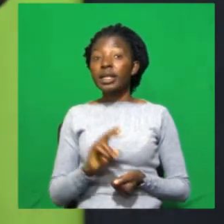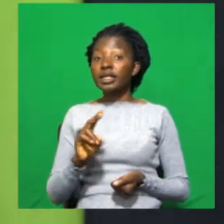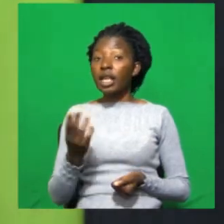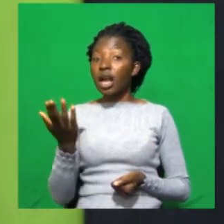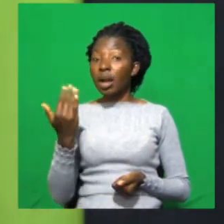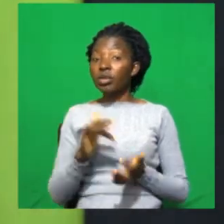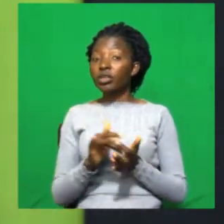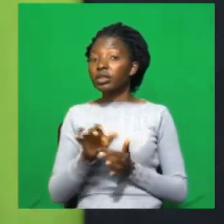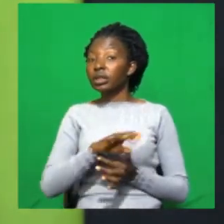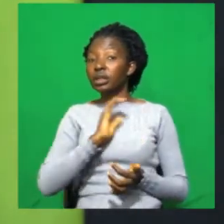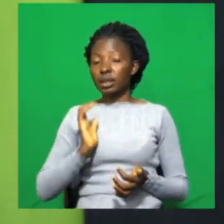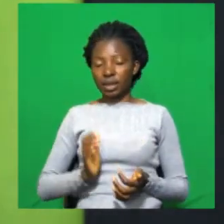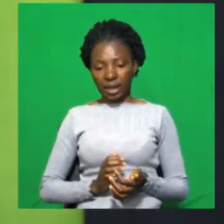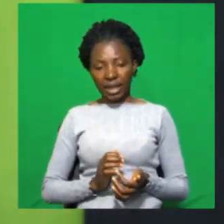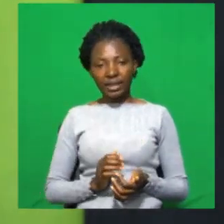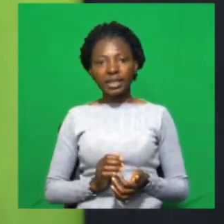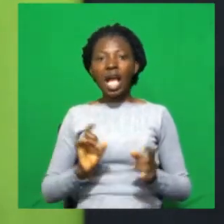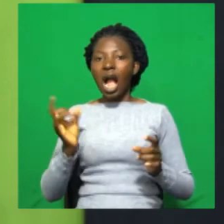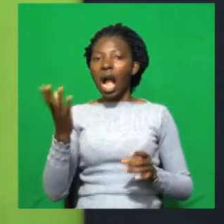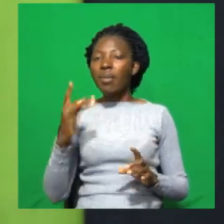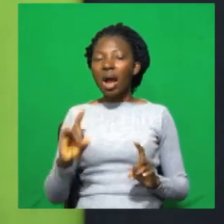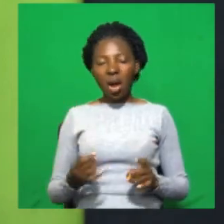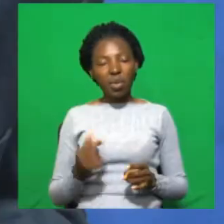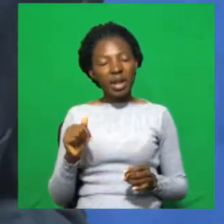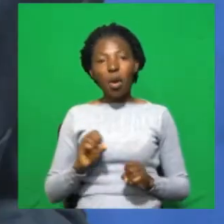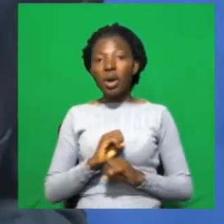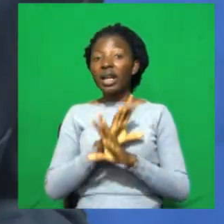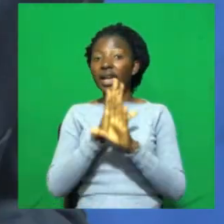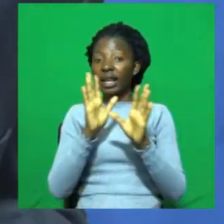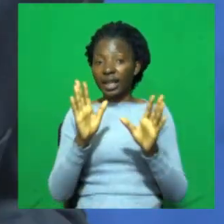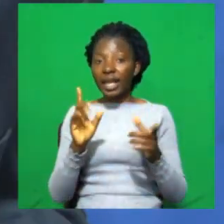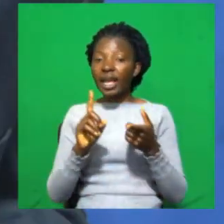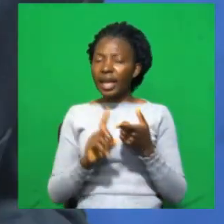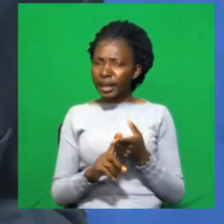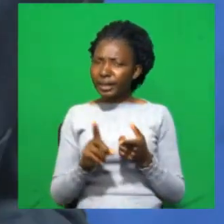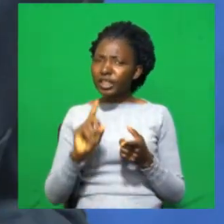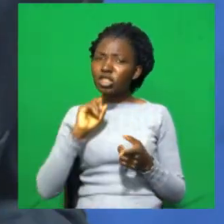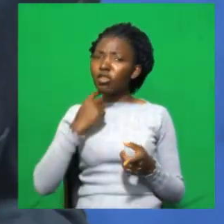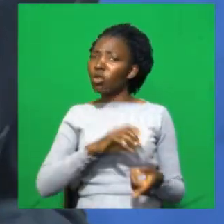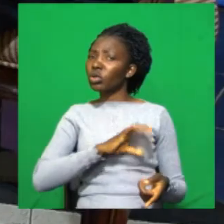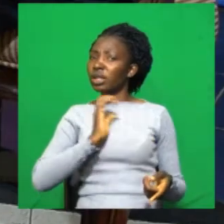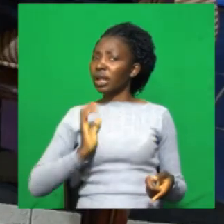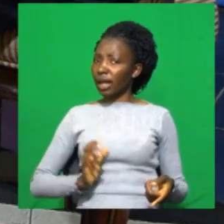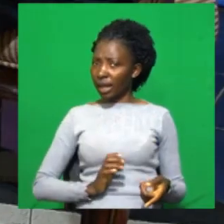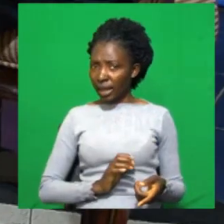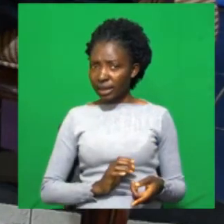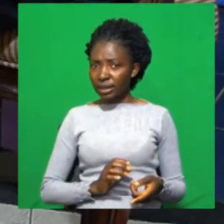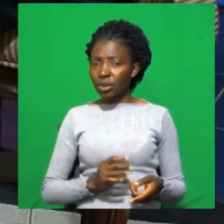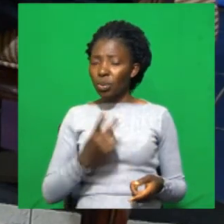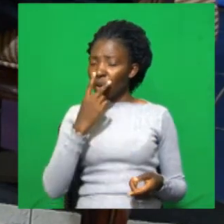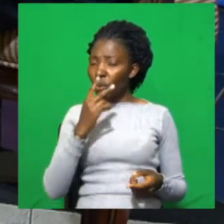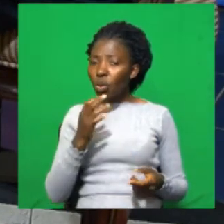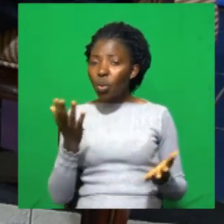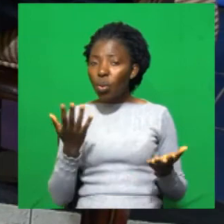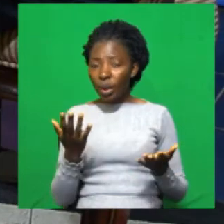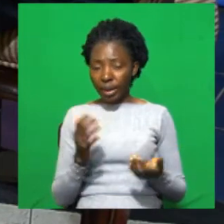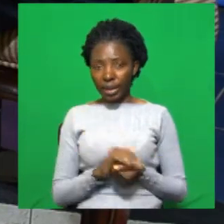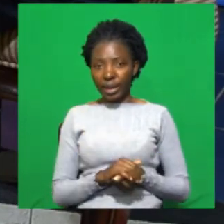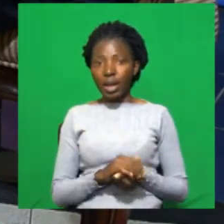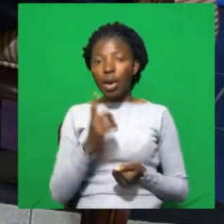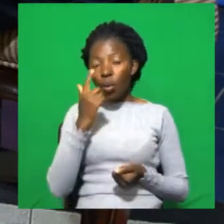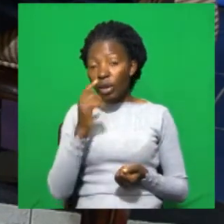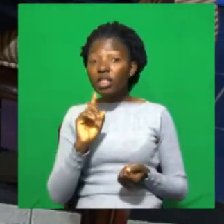coming yaKristu inoya sei zvajeka. But panoda kuswatanudzwa ndepekuti Antikristu anenge achitarisirwa kupi. Saka